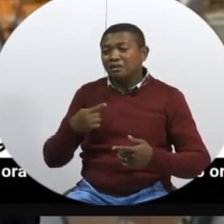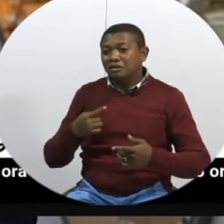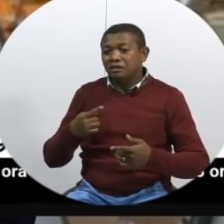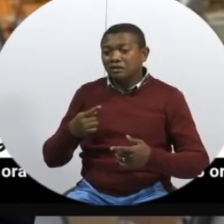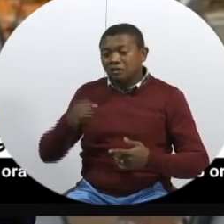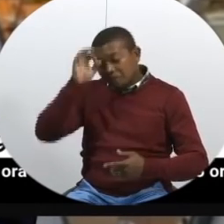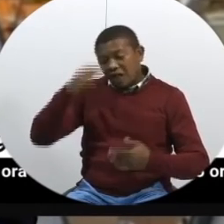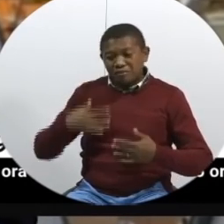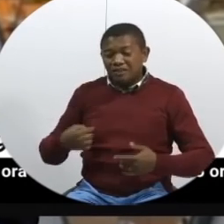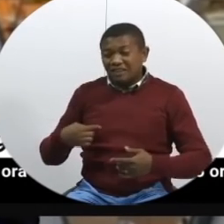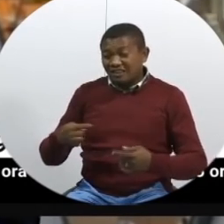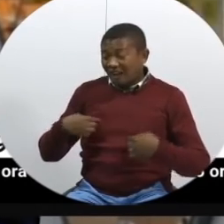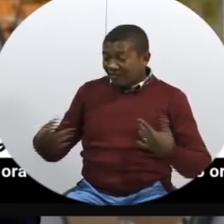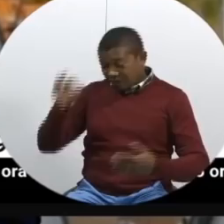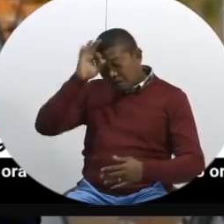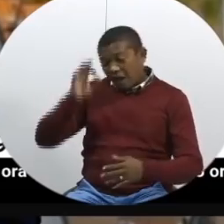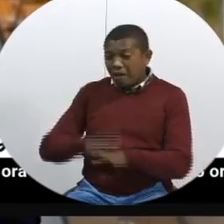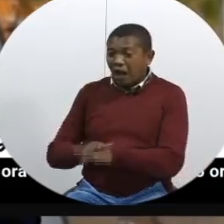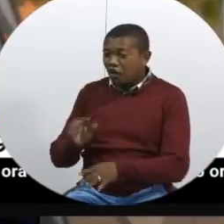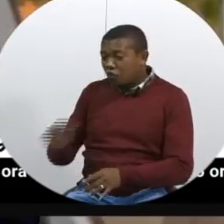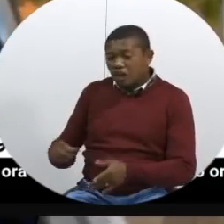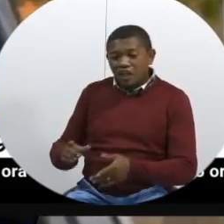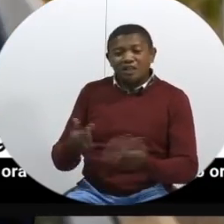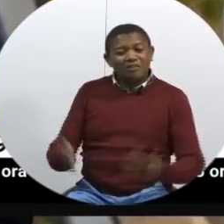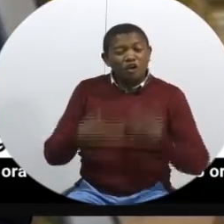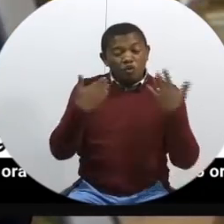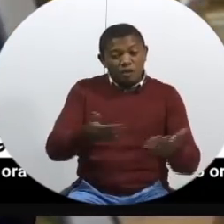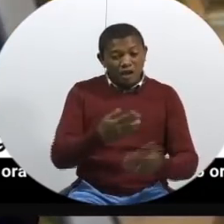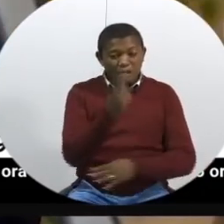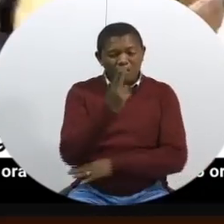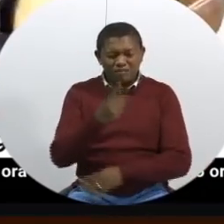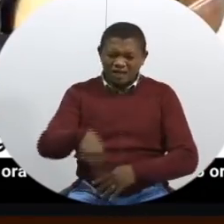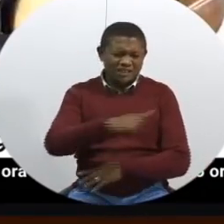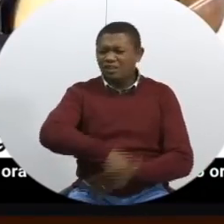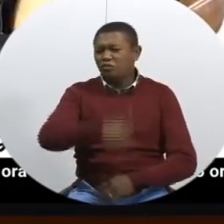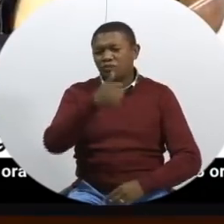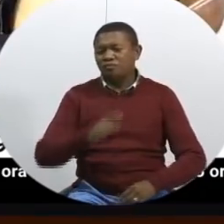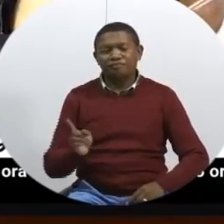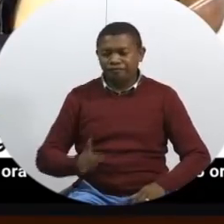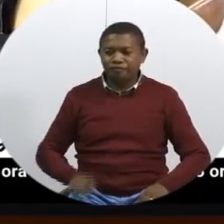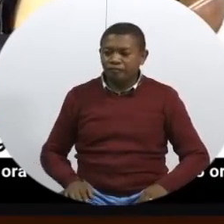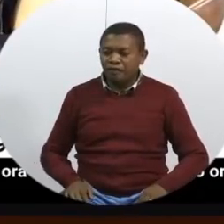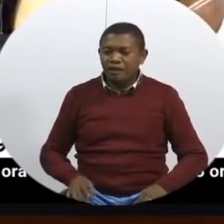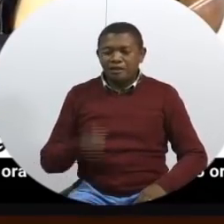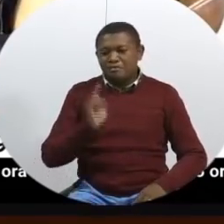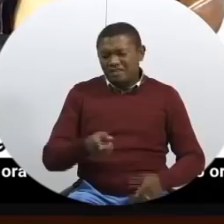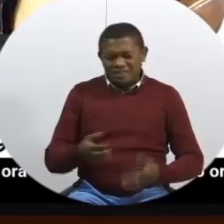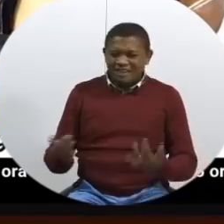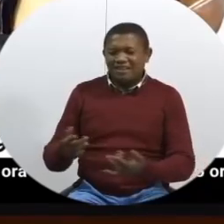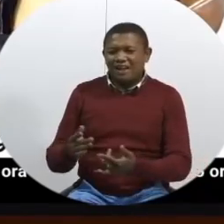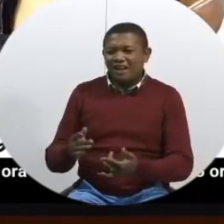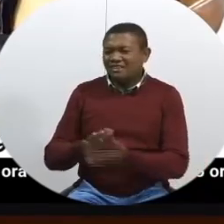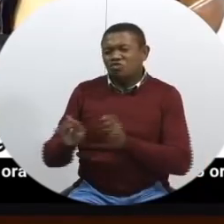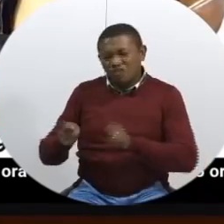homena an'ireo maramila antsika hiady amin'izany aretin'izany. Misy zavatra tsy voatery holazaina